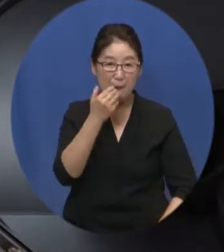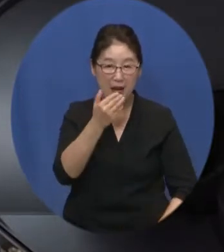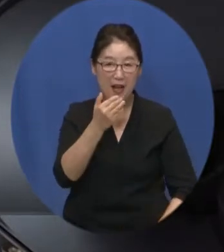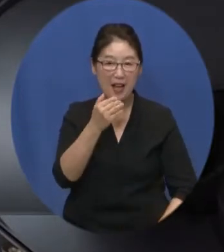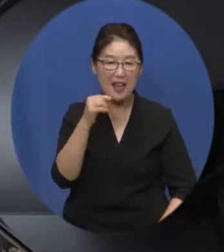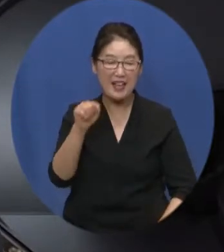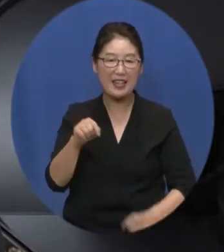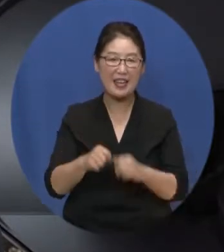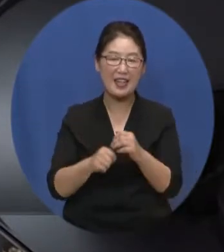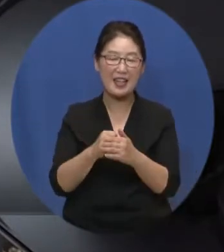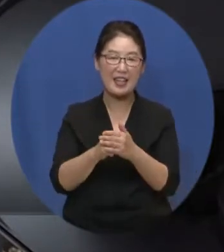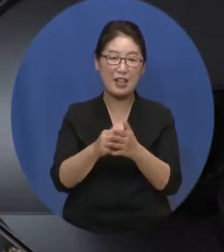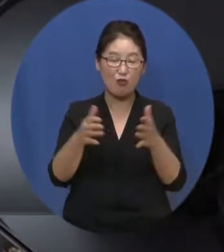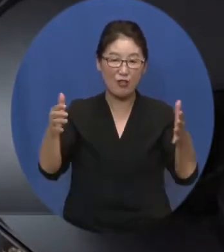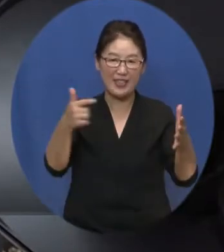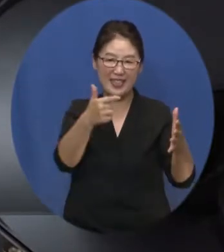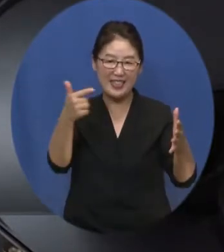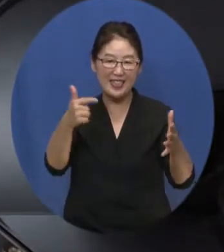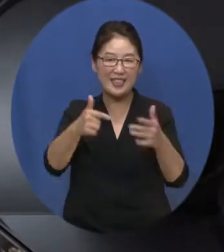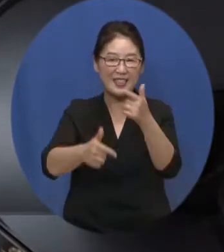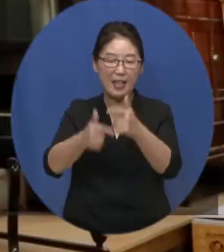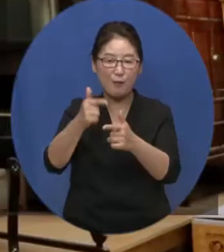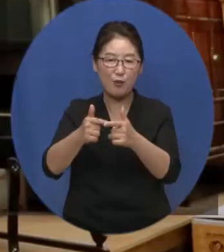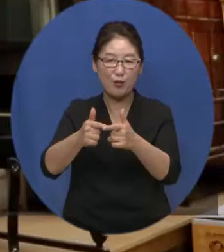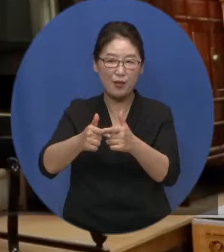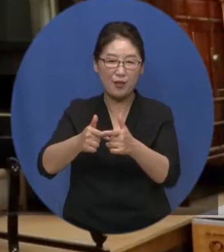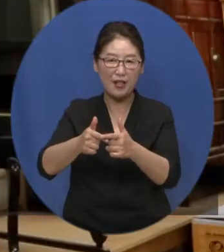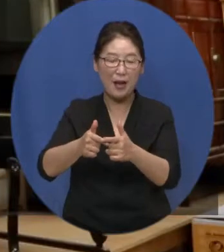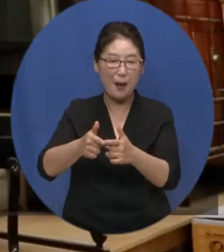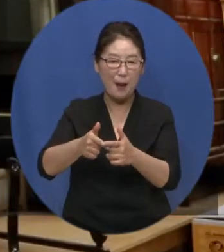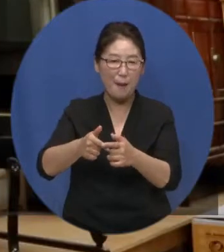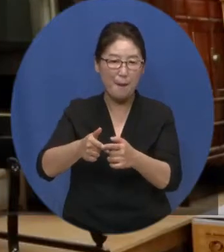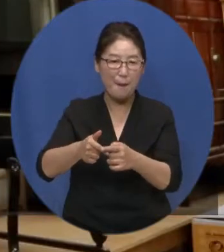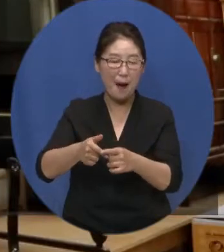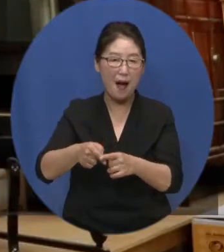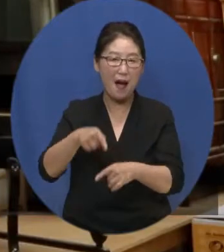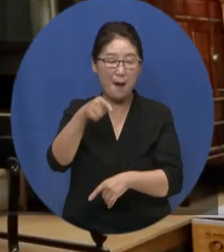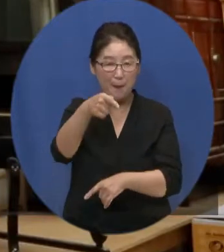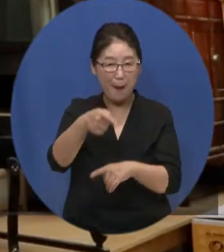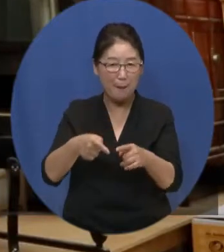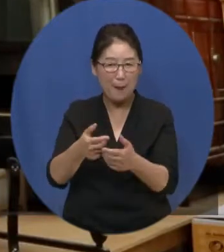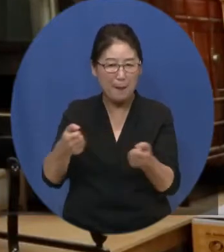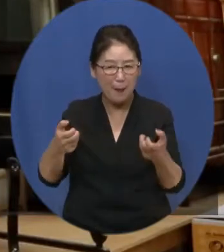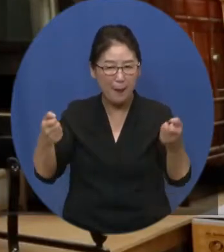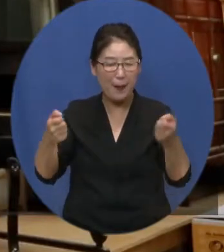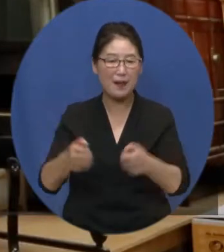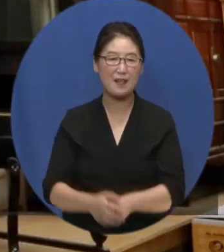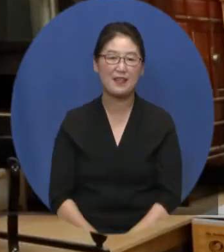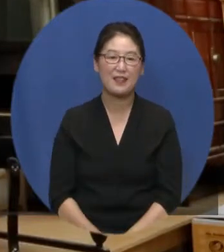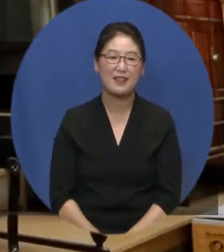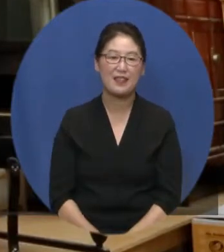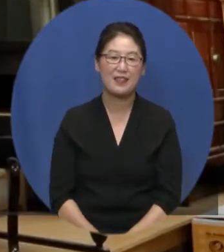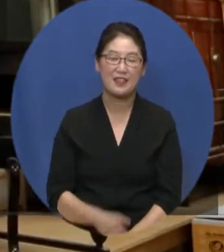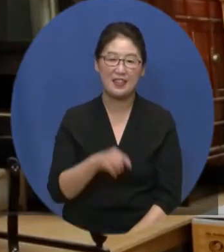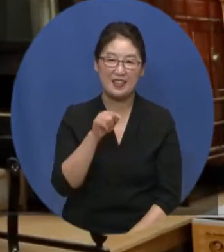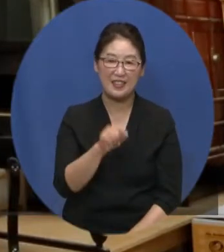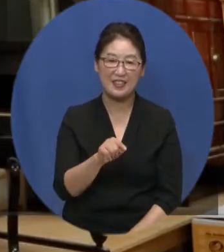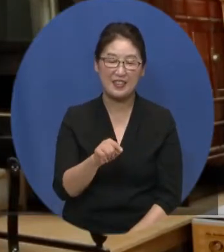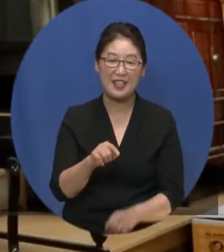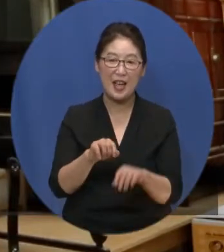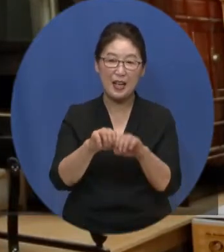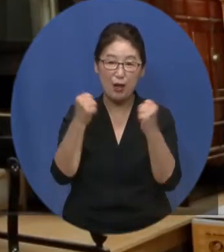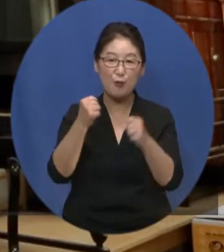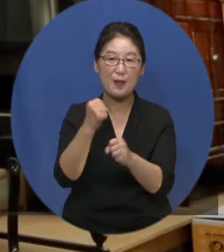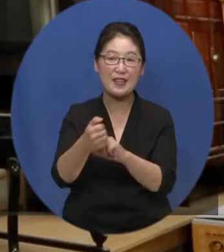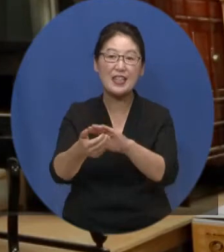쪽에는 이제 그런 것인데 저희한테는 첫 번째 잖아요 공적 그 첫번째 이제